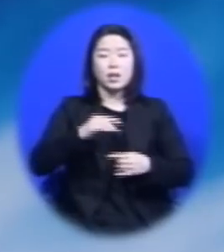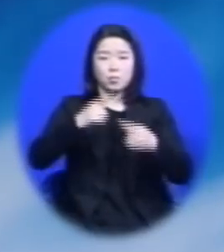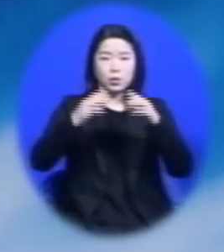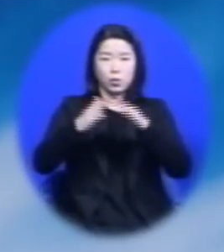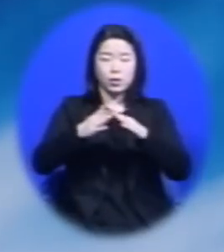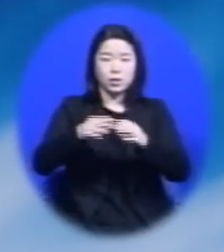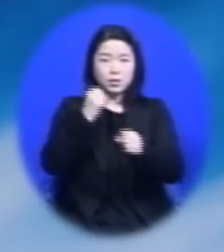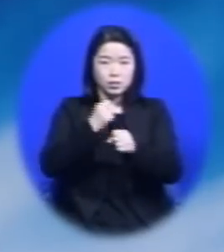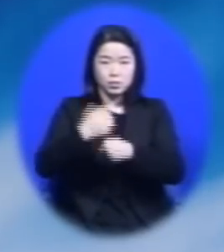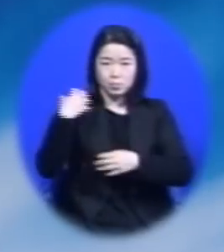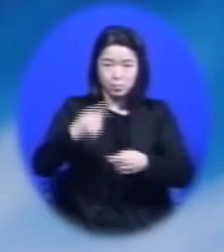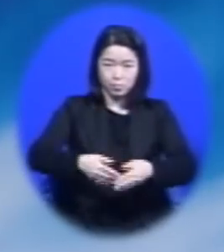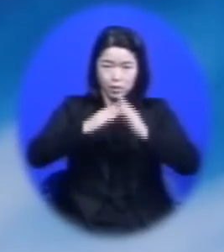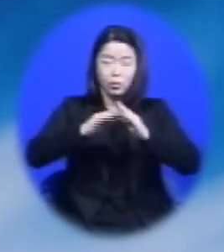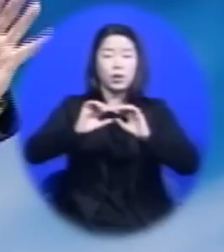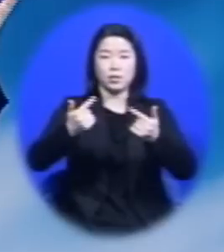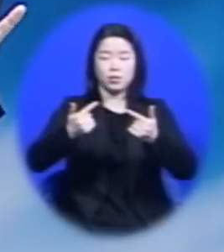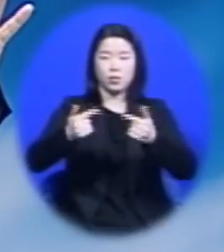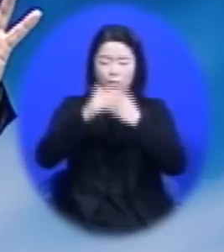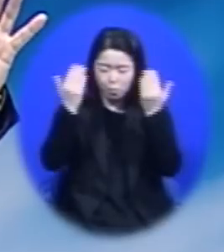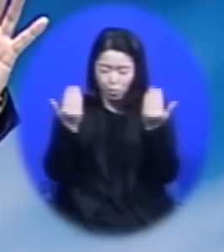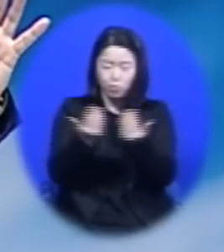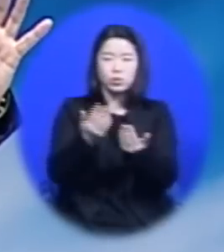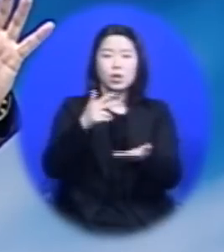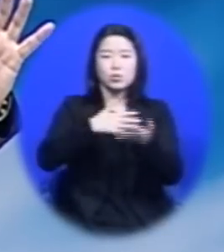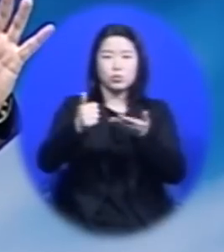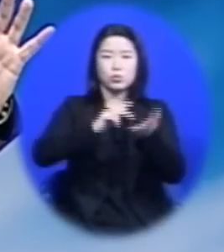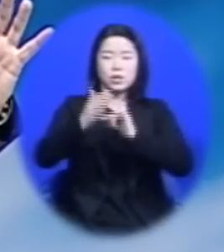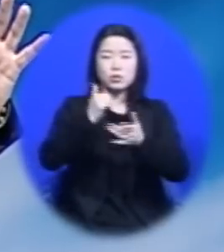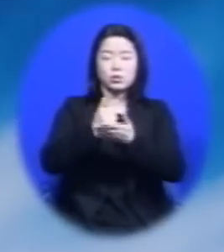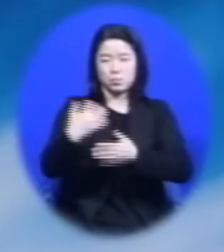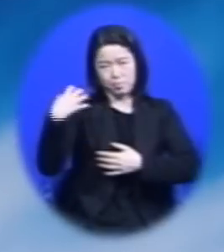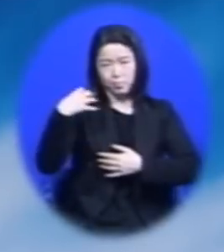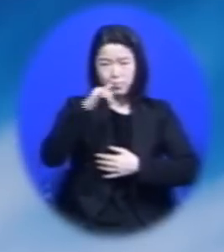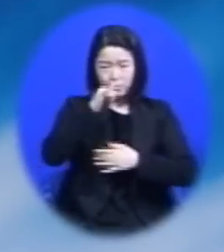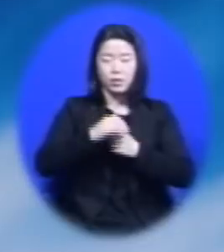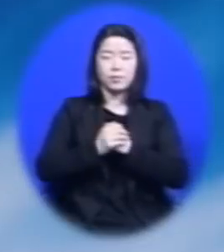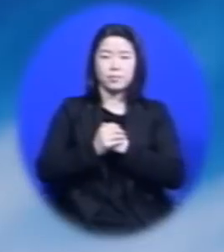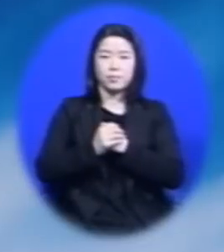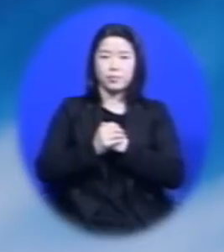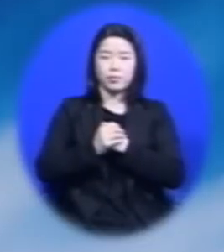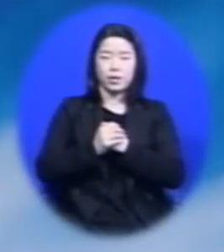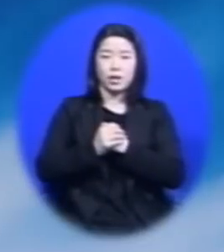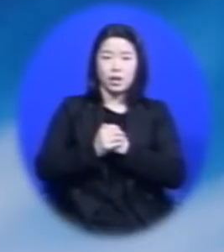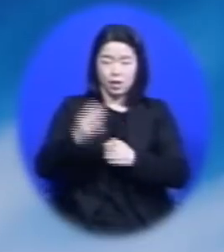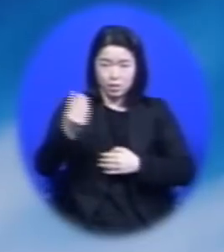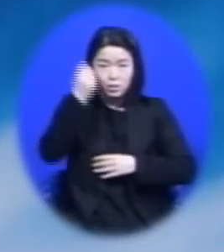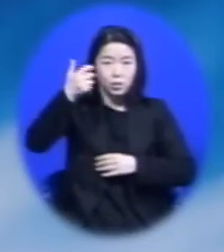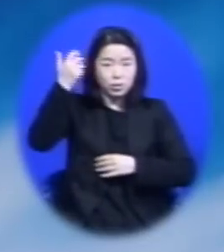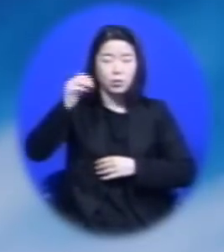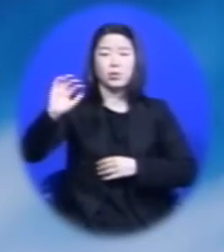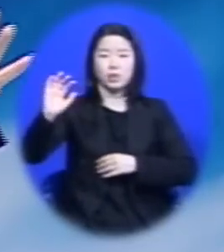아니라는 겁니다 근본적으로는 전적으로 주 예수님이 하시는 거예요 주 예수님이 성령으로